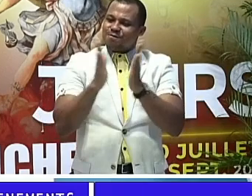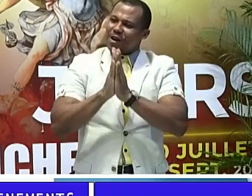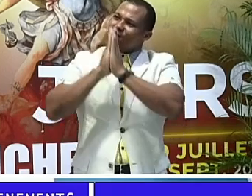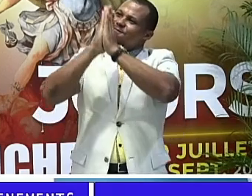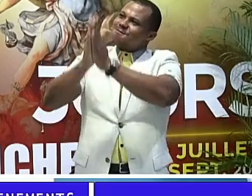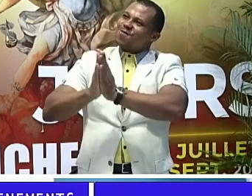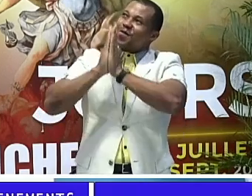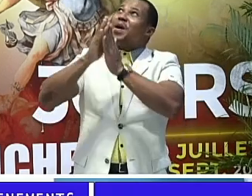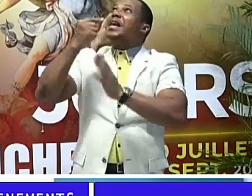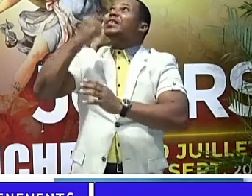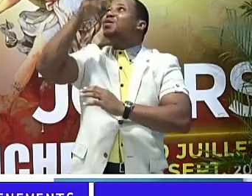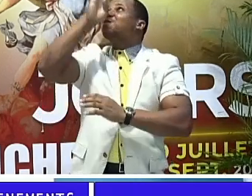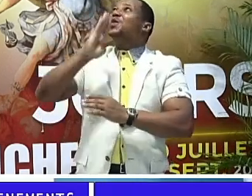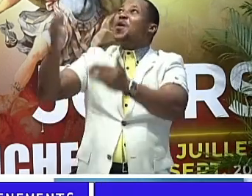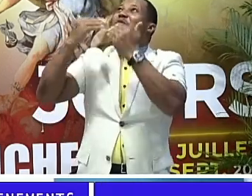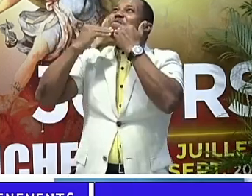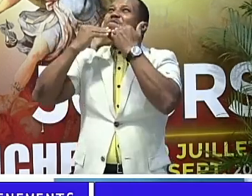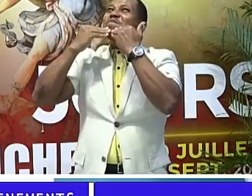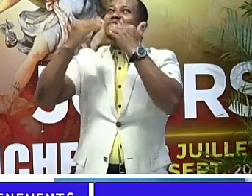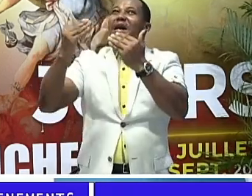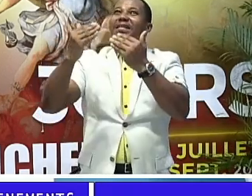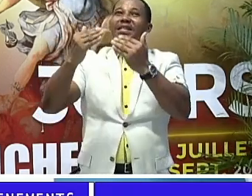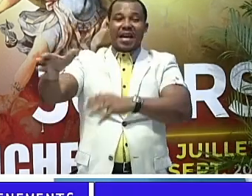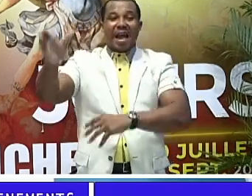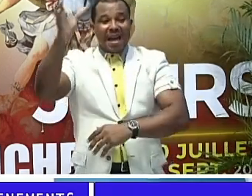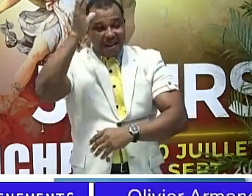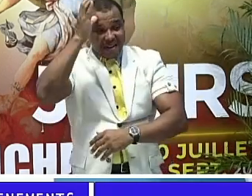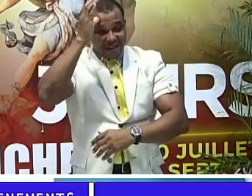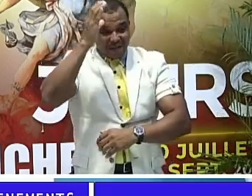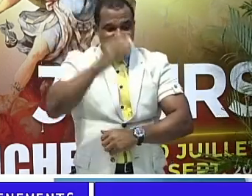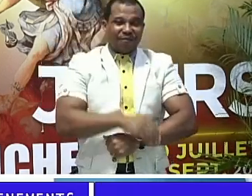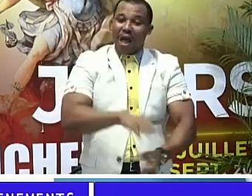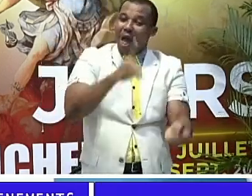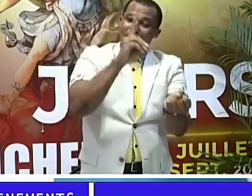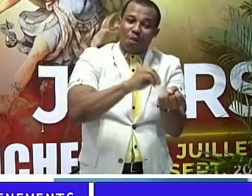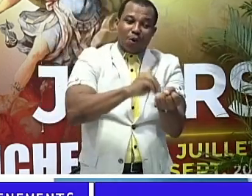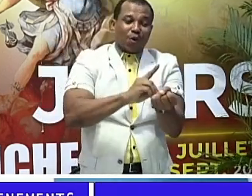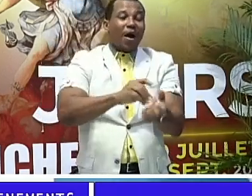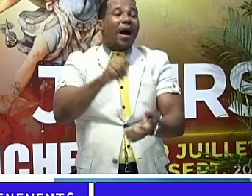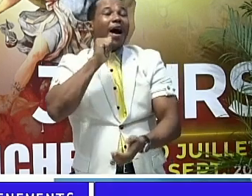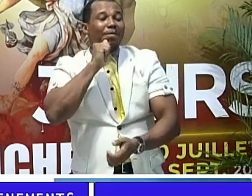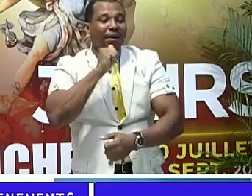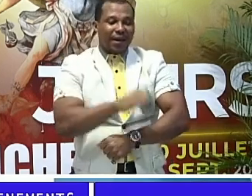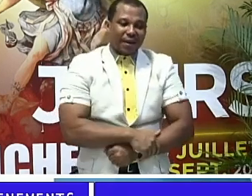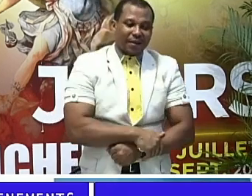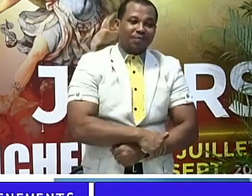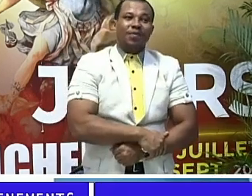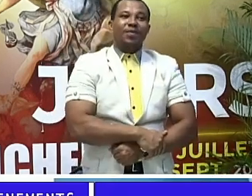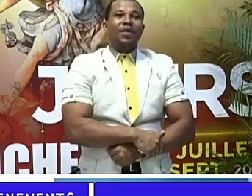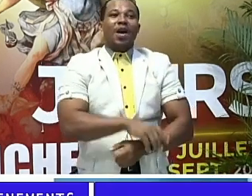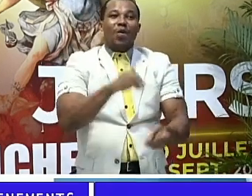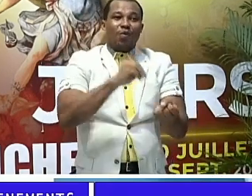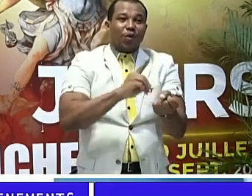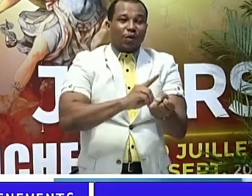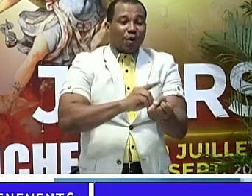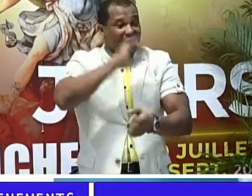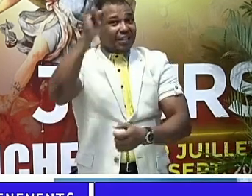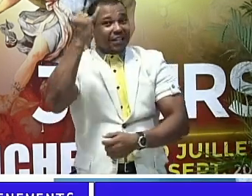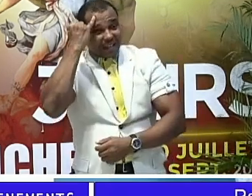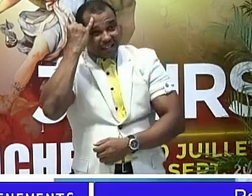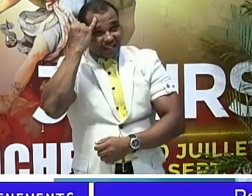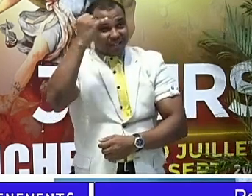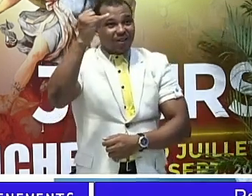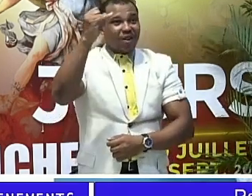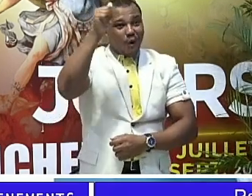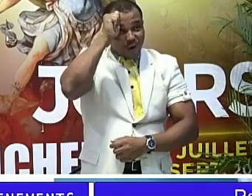Dieu merci pour you. Cliff Maillard, docteur David Abelard, docteur Jackson Augustin, Jackson Augustin